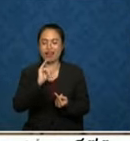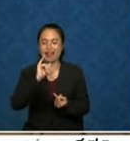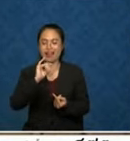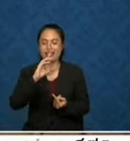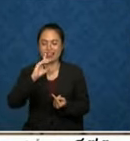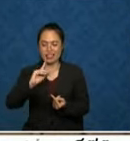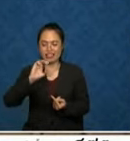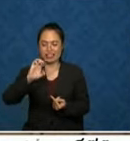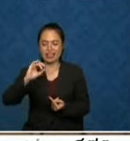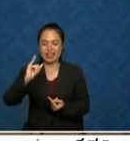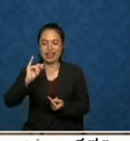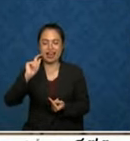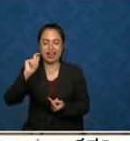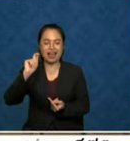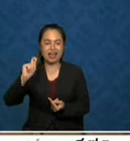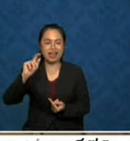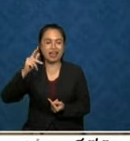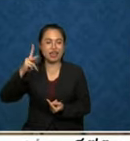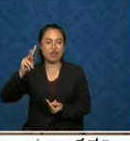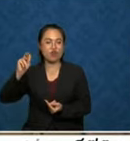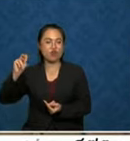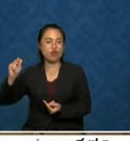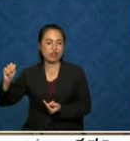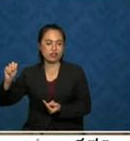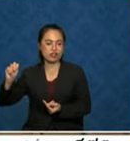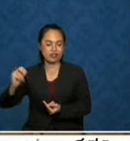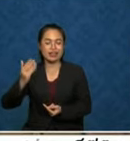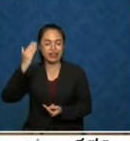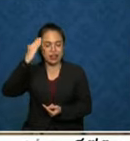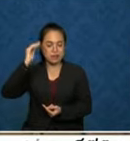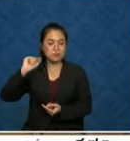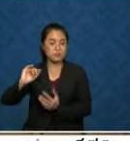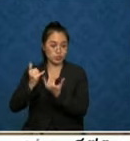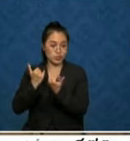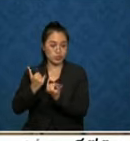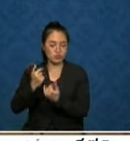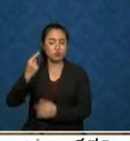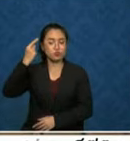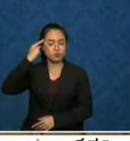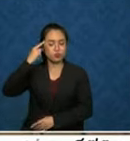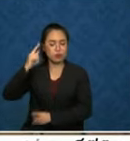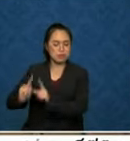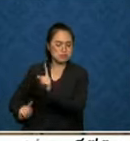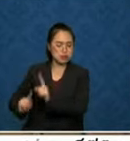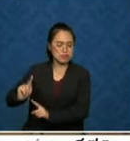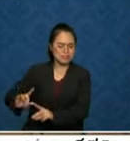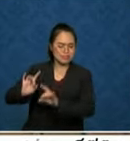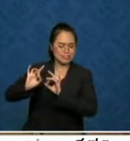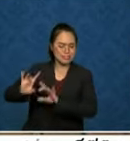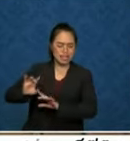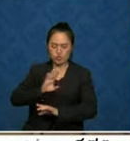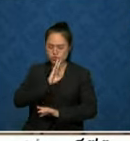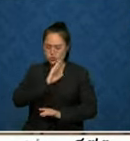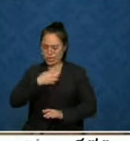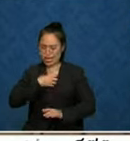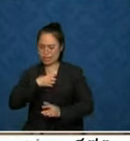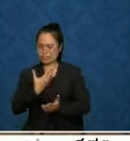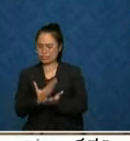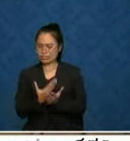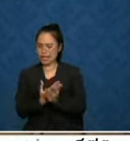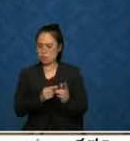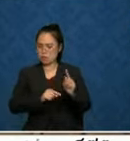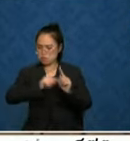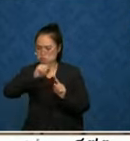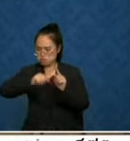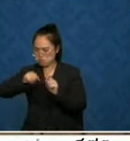ตกออกมาครั้งนี้นะคะประชาชนทุกคนจะต้องนะคะรอบรู้ในการประเมินความเสี่ยงเมื่อจะไปลงทุนรู้เรื่องอัตราดอกเบี้ย